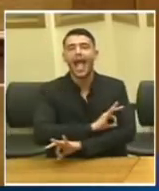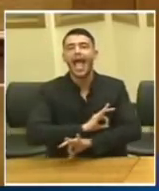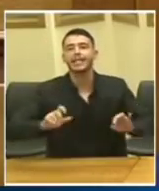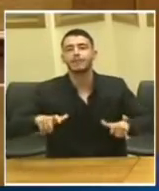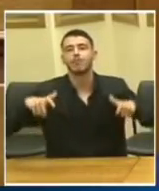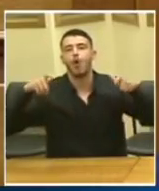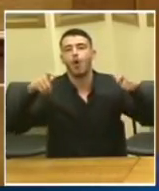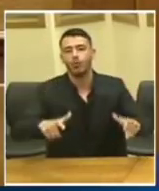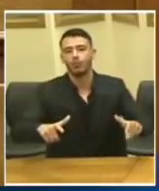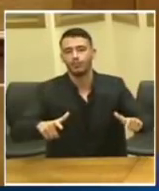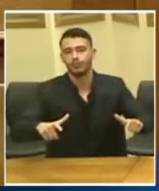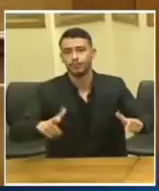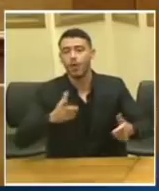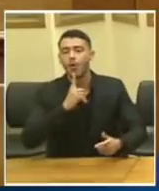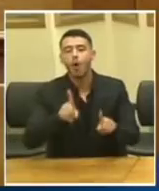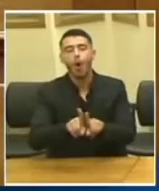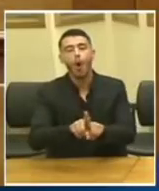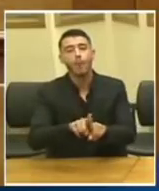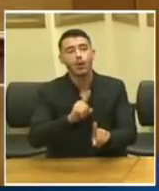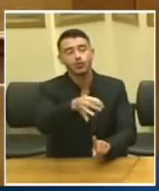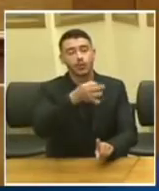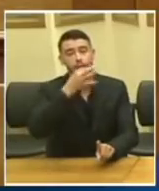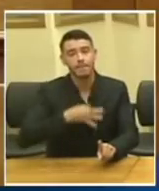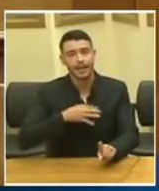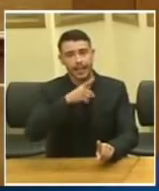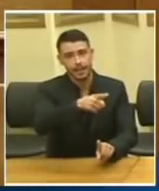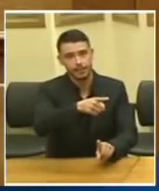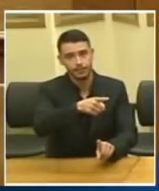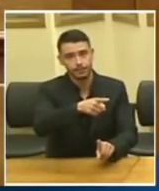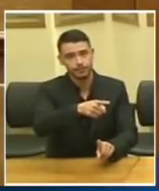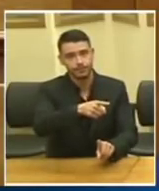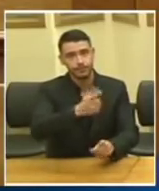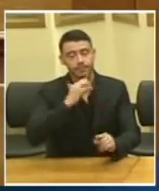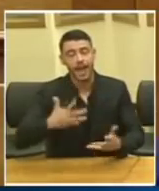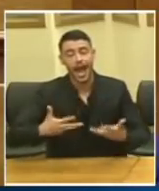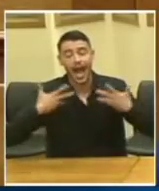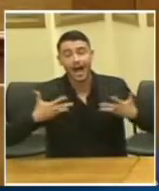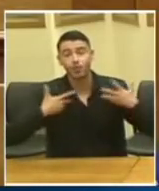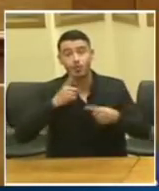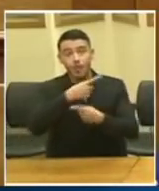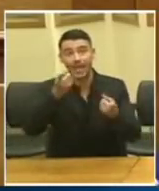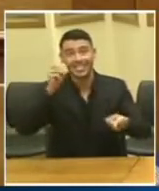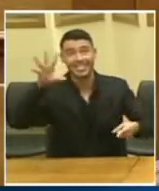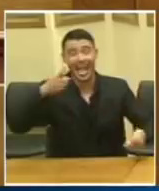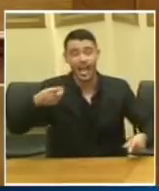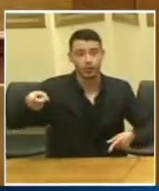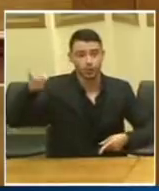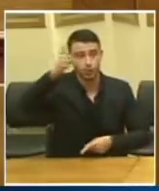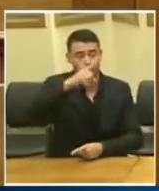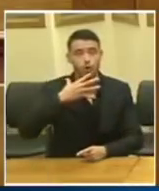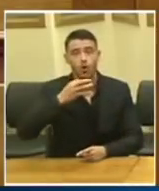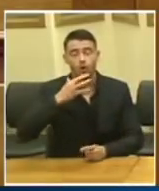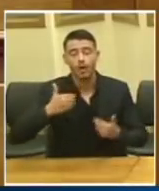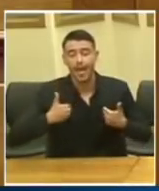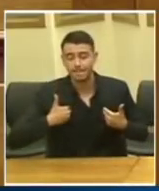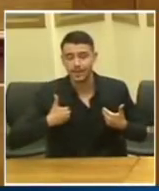Όπως ακριβώς είπατε, είναι χαρούμενοι που εμείς θα πάμε στα ακριβά επιτόκια,